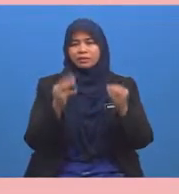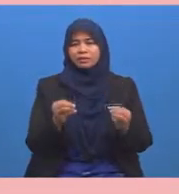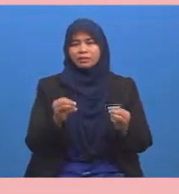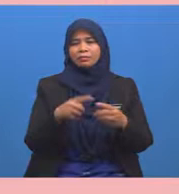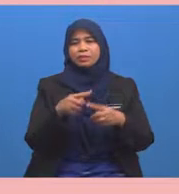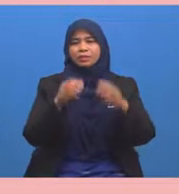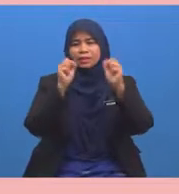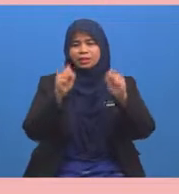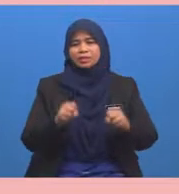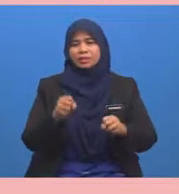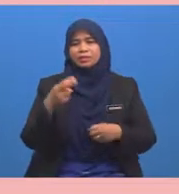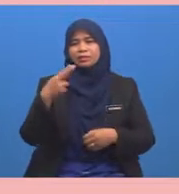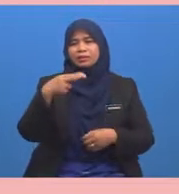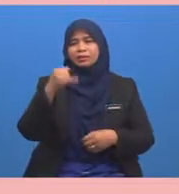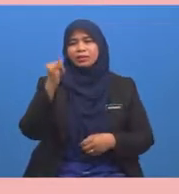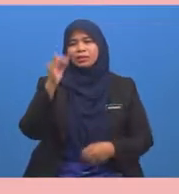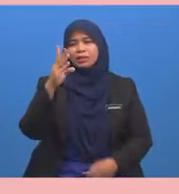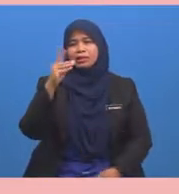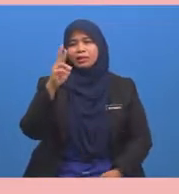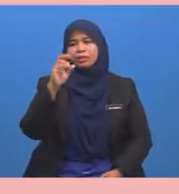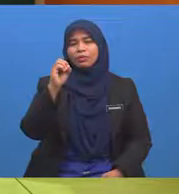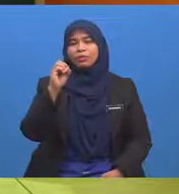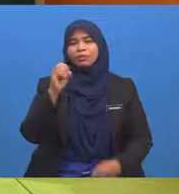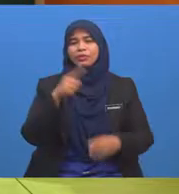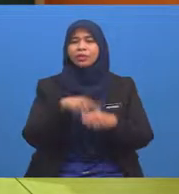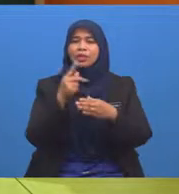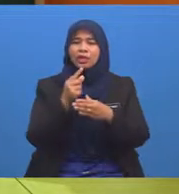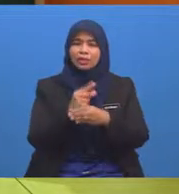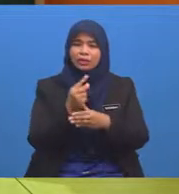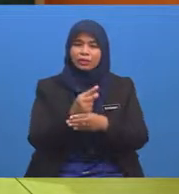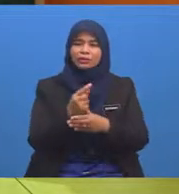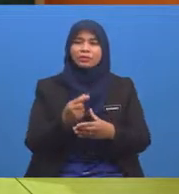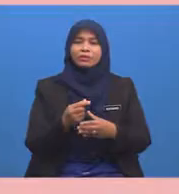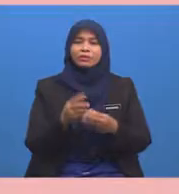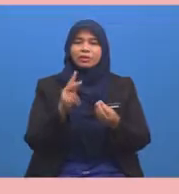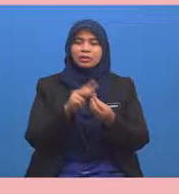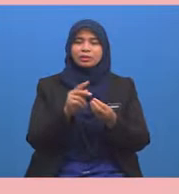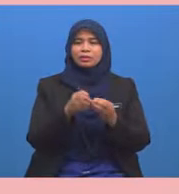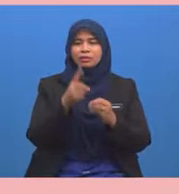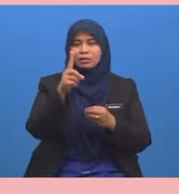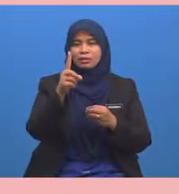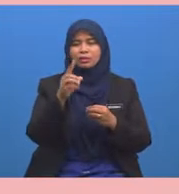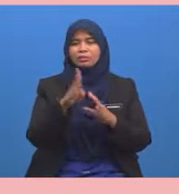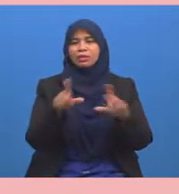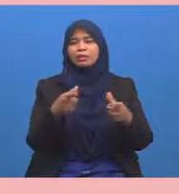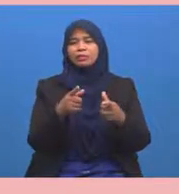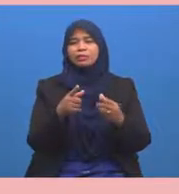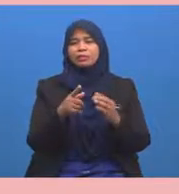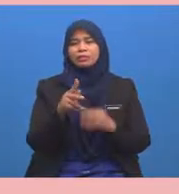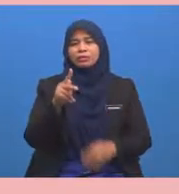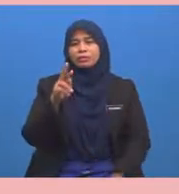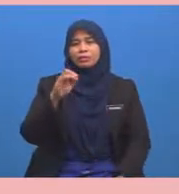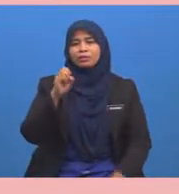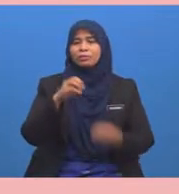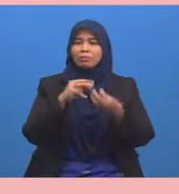apabila sistem hidrosfera terganggu. Kesan pertama adalah berlaku krisis kekurangan bekalan air